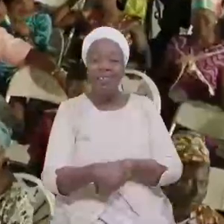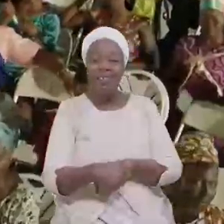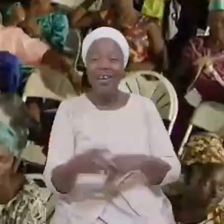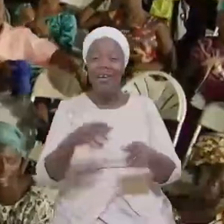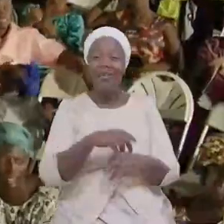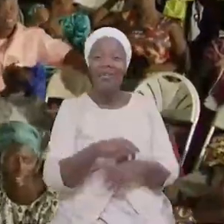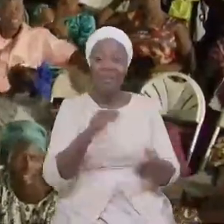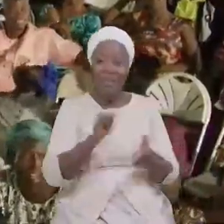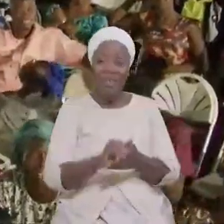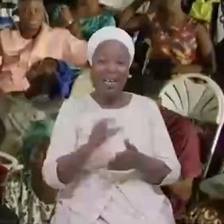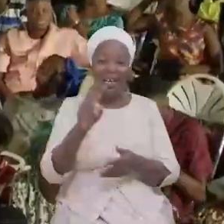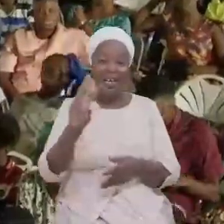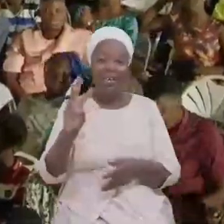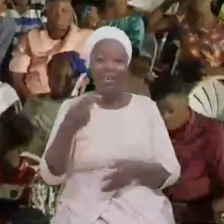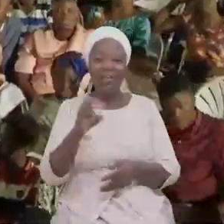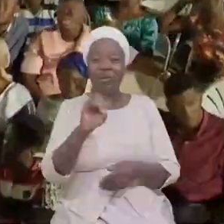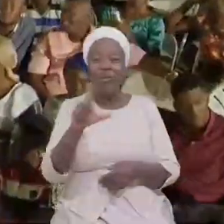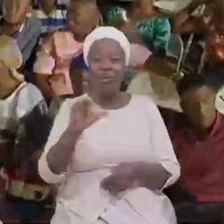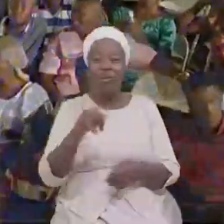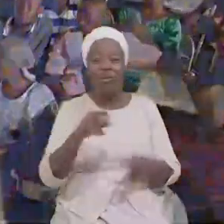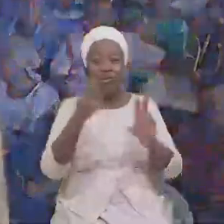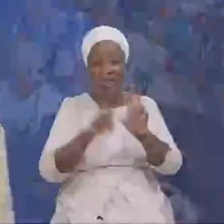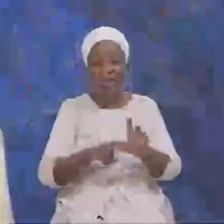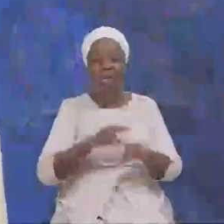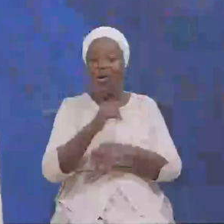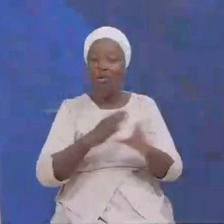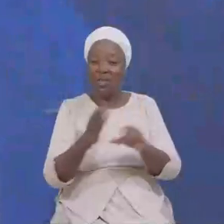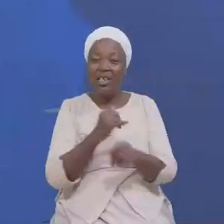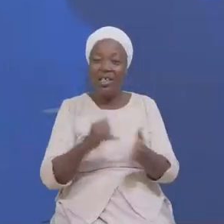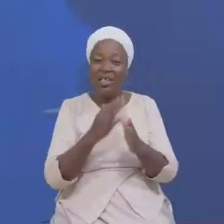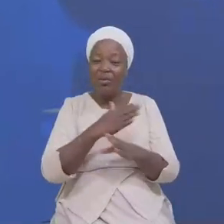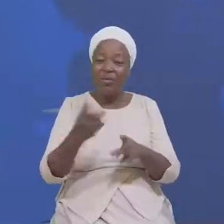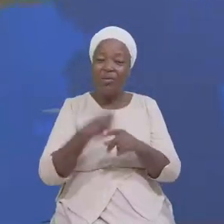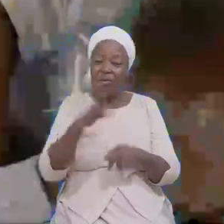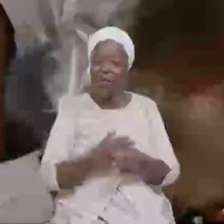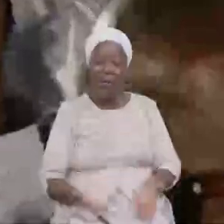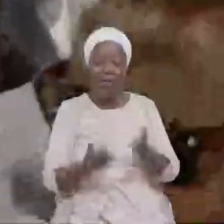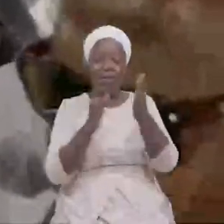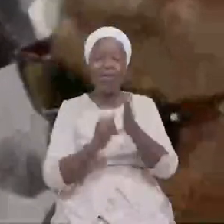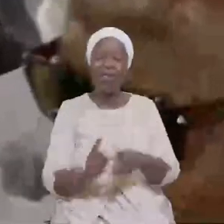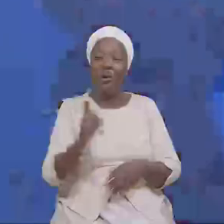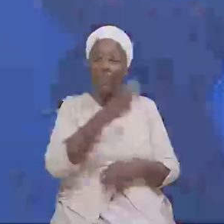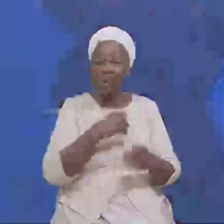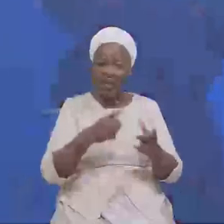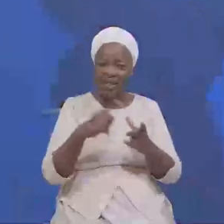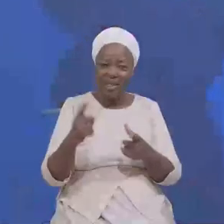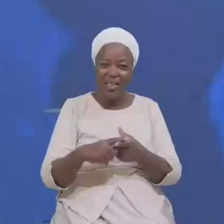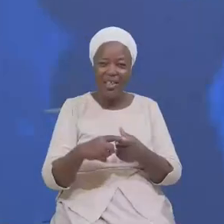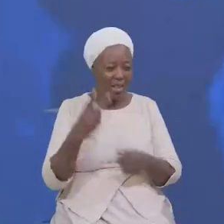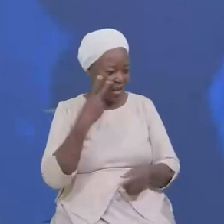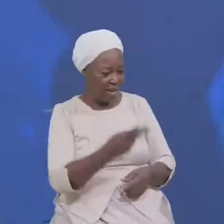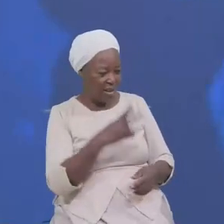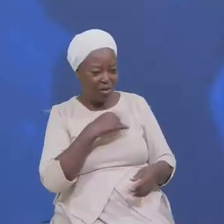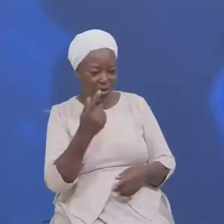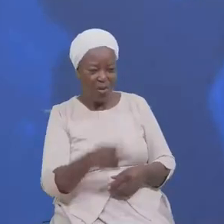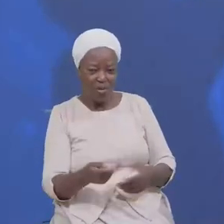Ce fauteuil roulant là, quand est-ce que nous allons enlever ça de ta vie et nous allons soulever ça et nous dirons, regarde tes